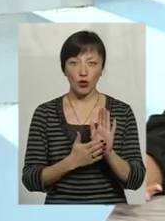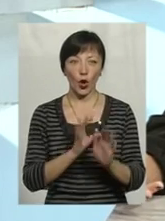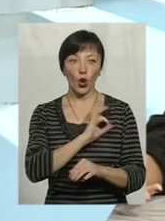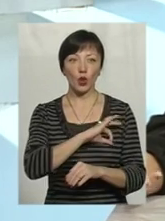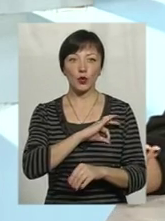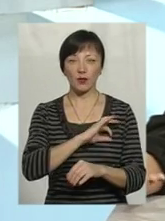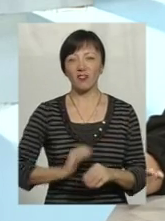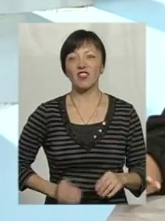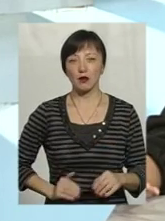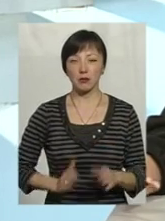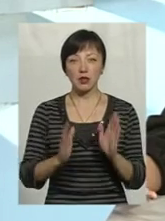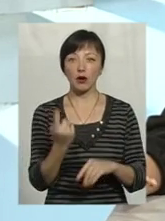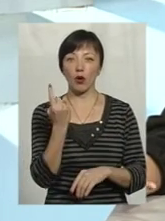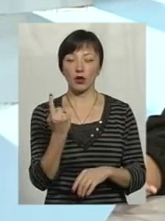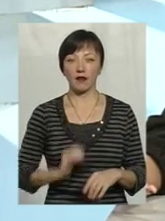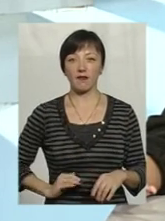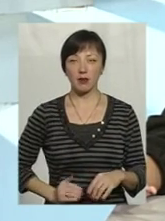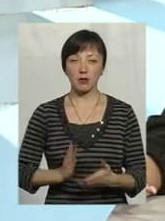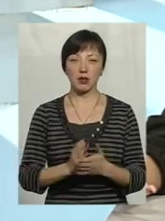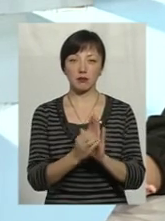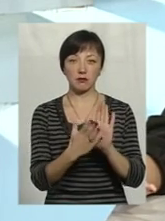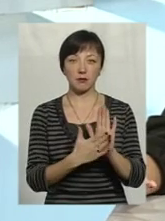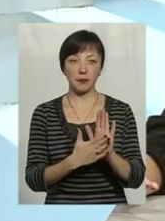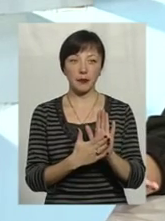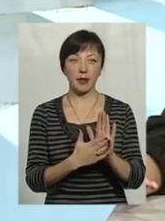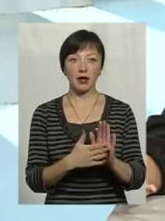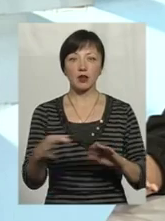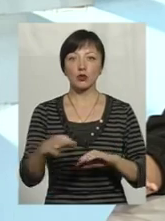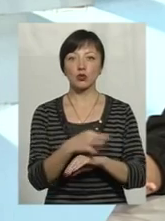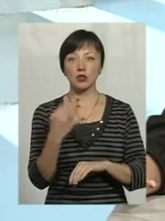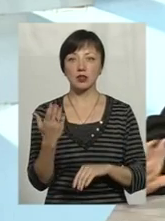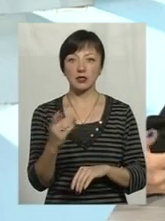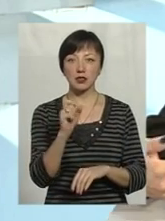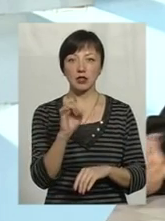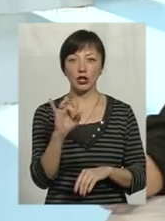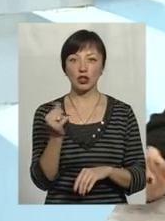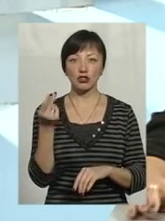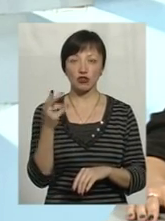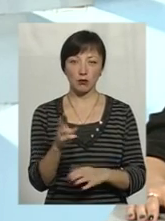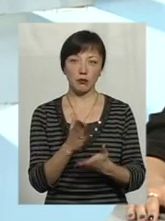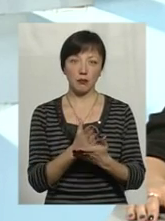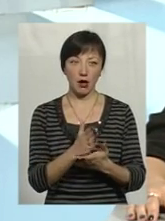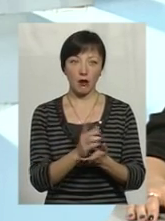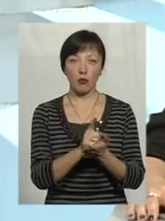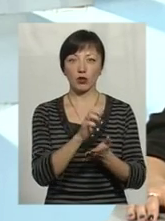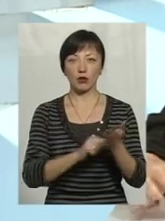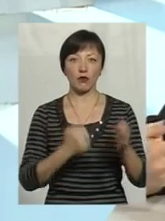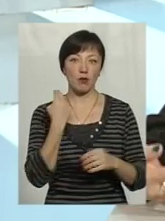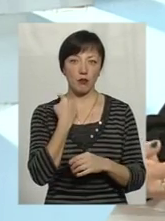юридичних осіб. Є тільки одна юридична особа задекларована, це дружиною за річчя, і навіть вона має податковий борг.